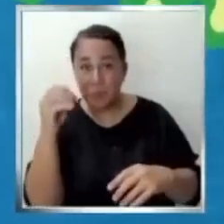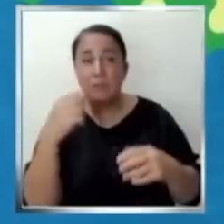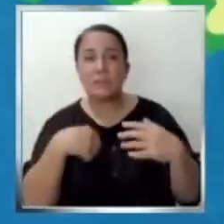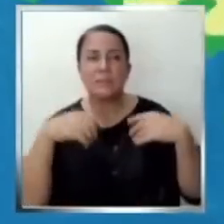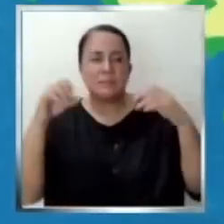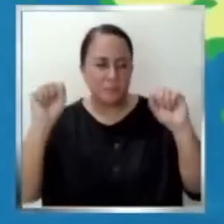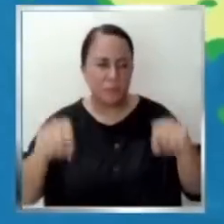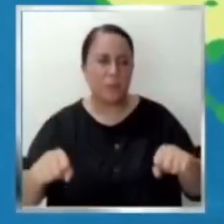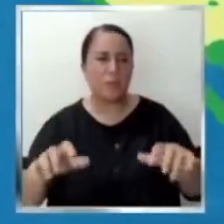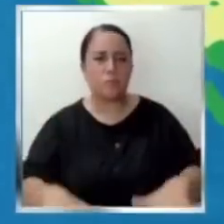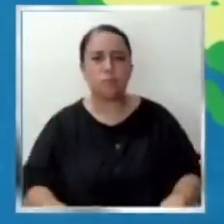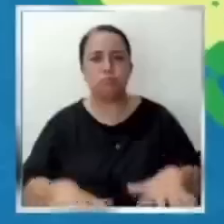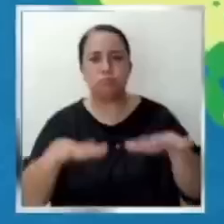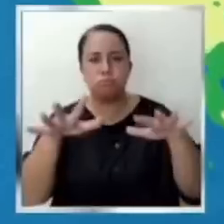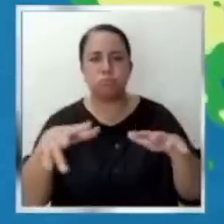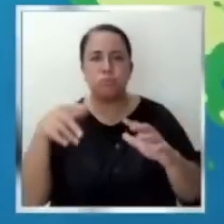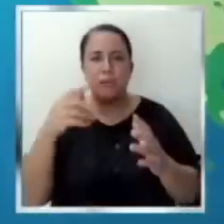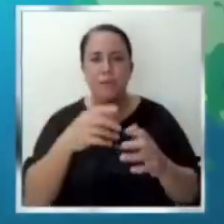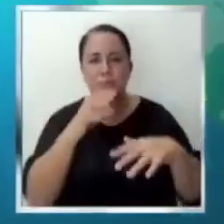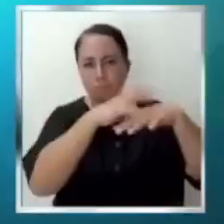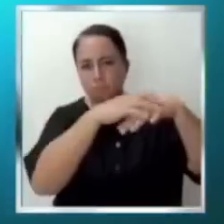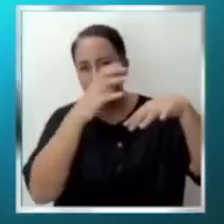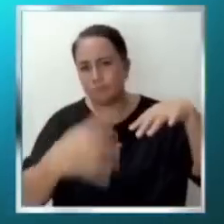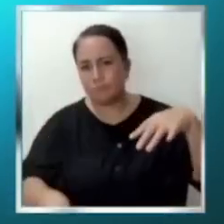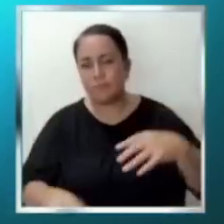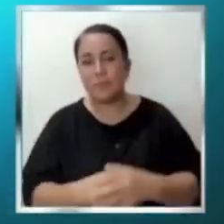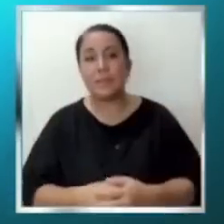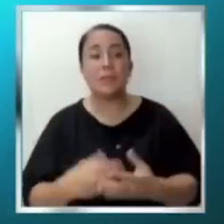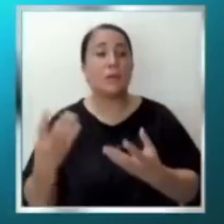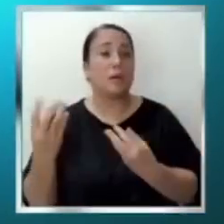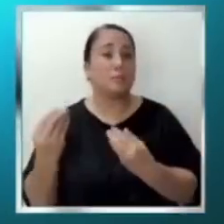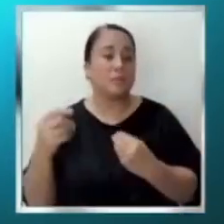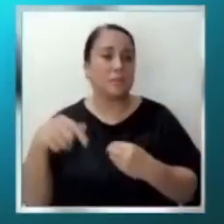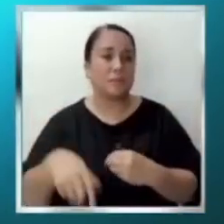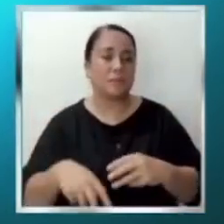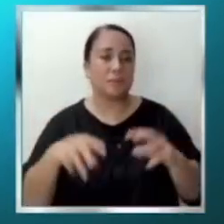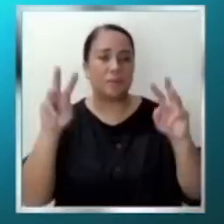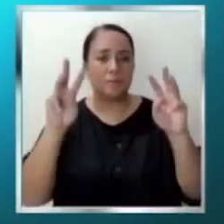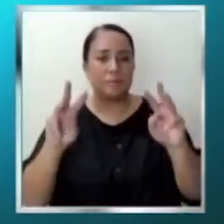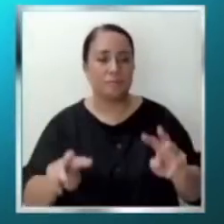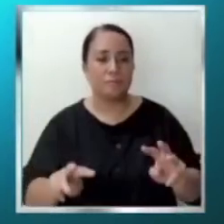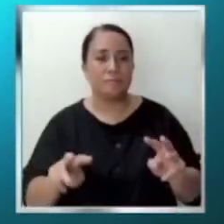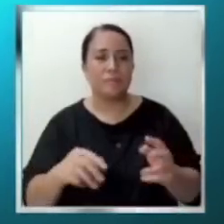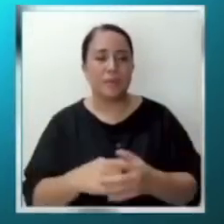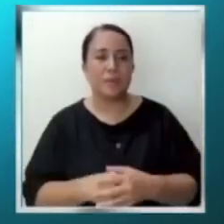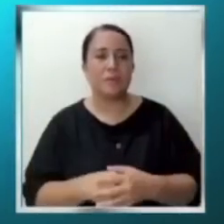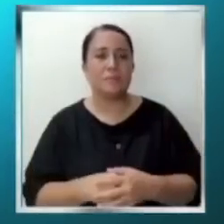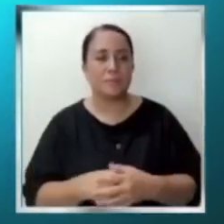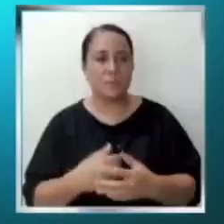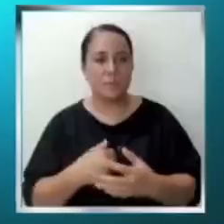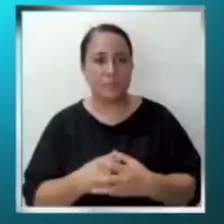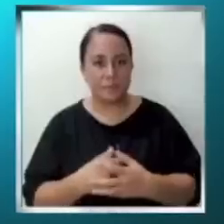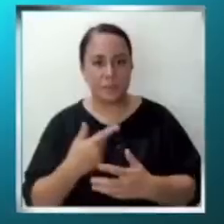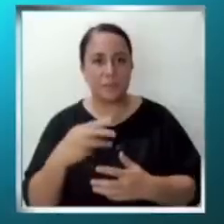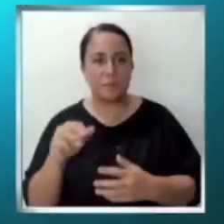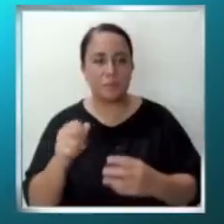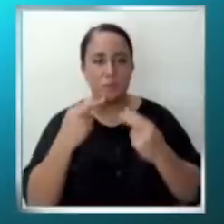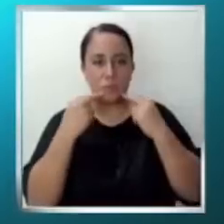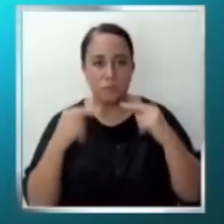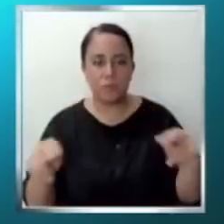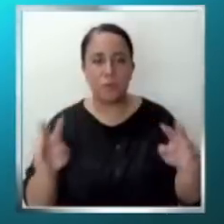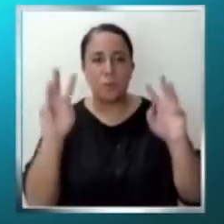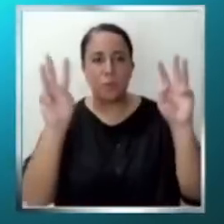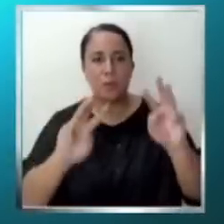pagbaha o pagguho ng lupa. At yan muna ang latest sa lagay ng panahon. Ako po si Maureen Shrivers para sa GMA Integrated News Weather